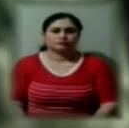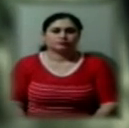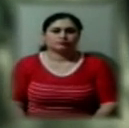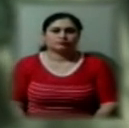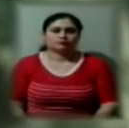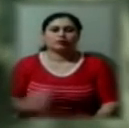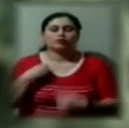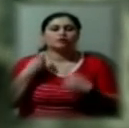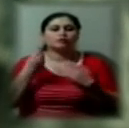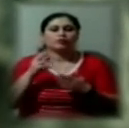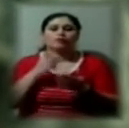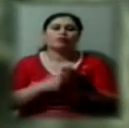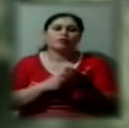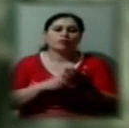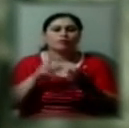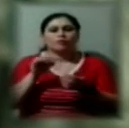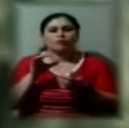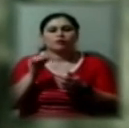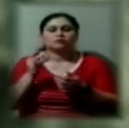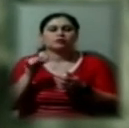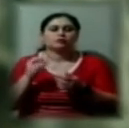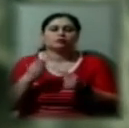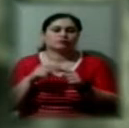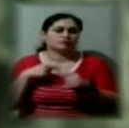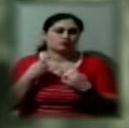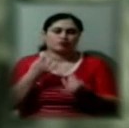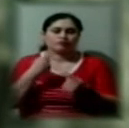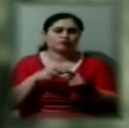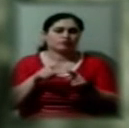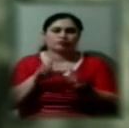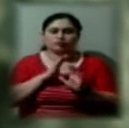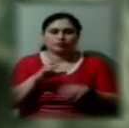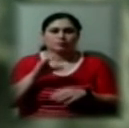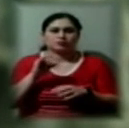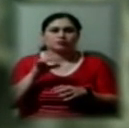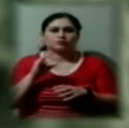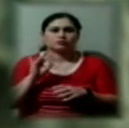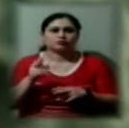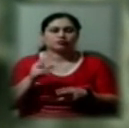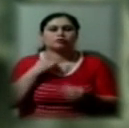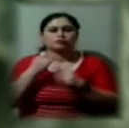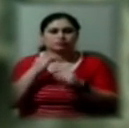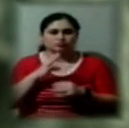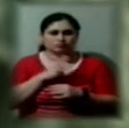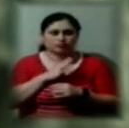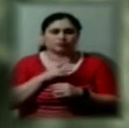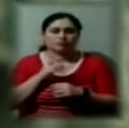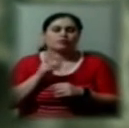все. Абсолютно у нас разговаривали. А тут Орбина с присяжником разговариваешь? Кто? С кем? Присяжником.